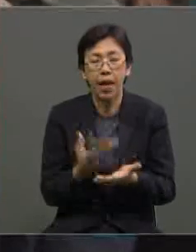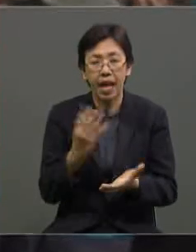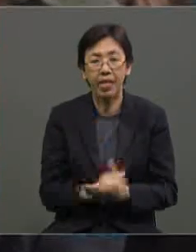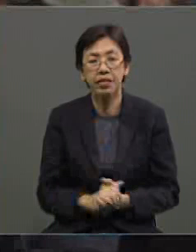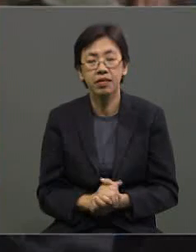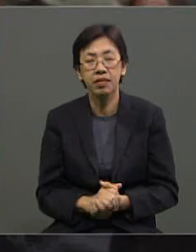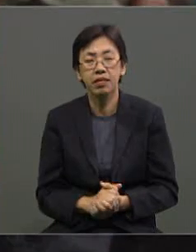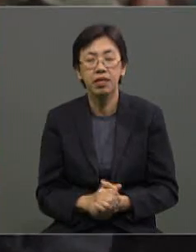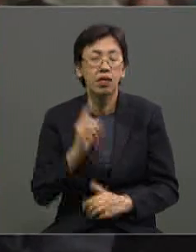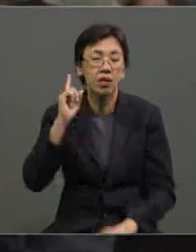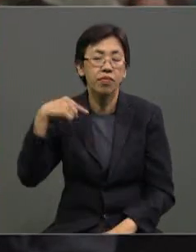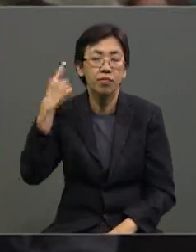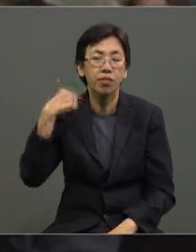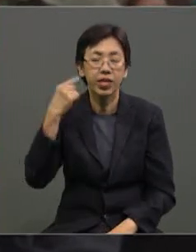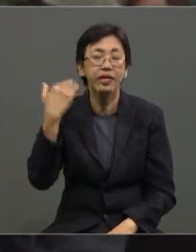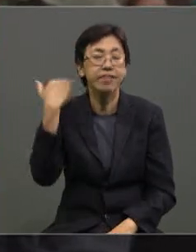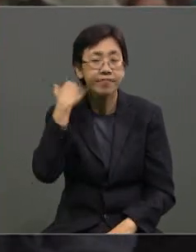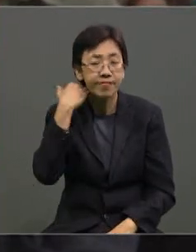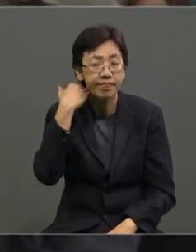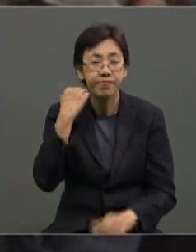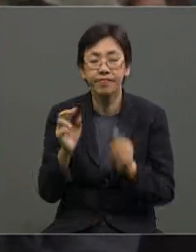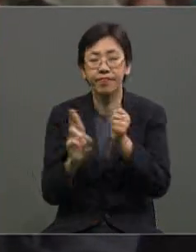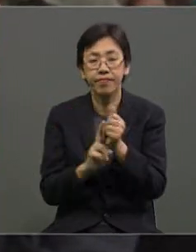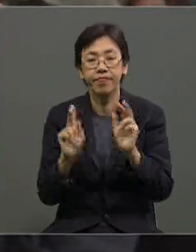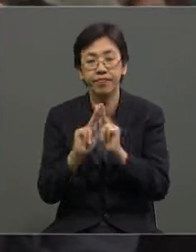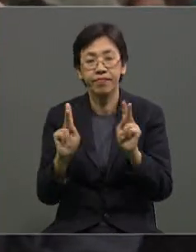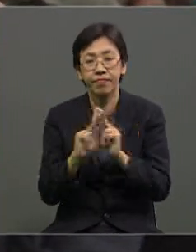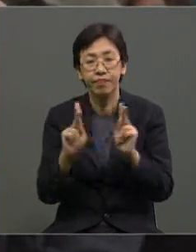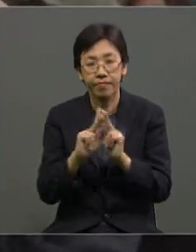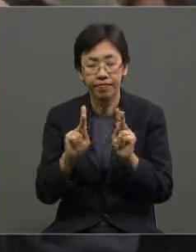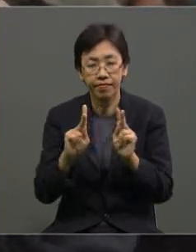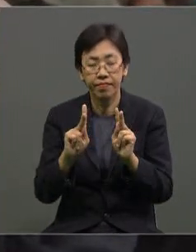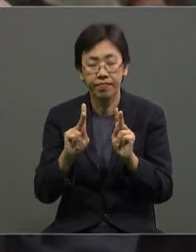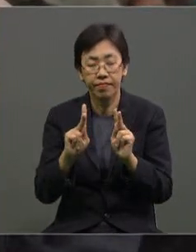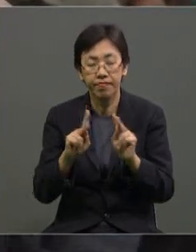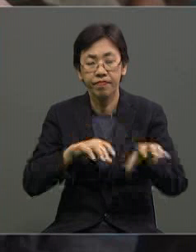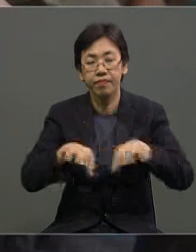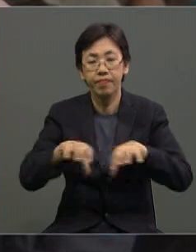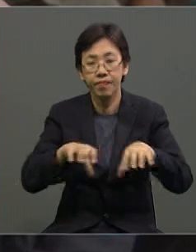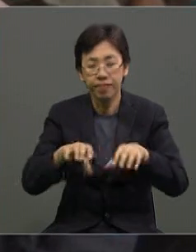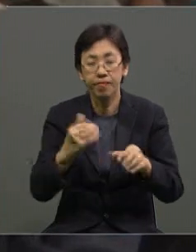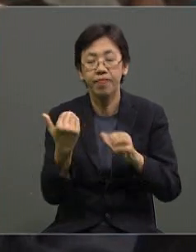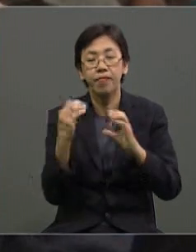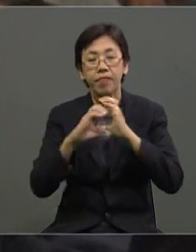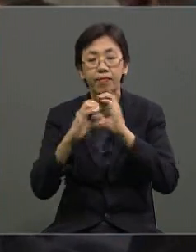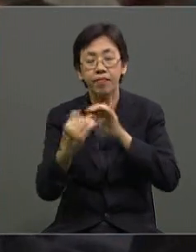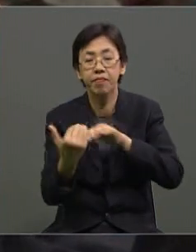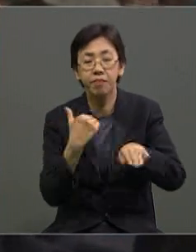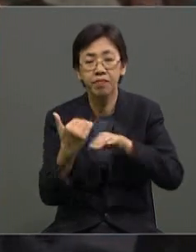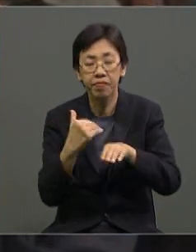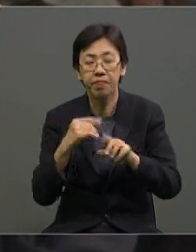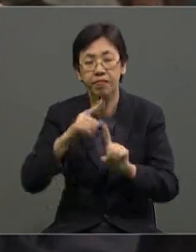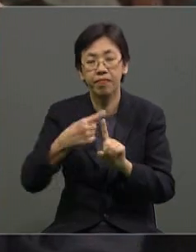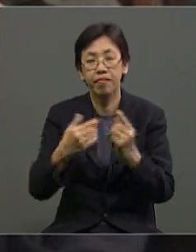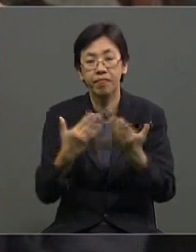เรื่องนี้เนี่ยทางด้านคุณรพิพันธ์วรรณพินทุรองกรรมการผู้จัดการใหญ่ฝ่ายบริหารการเดินรถรักษาการแ